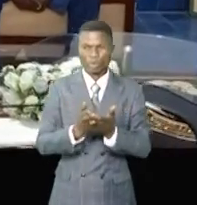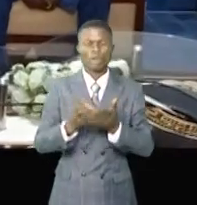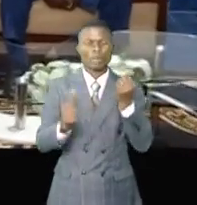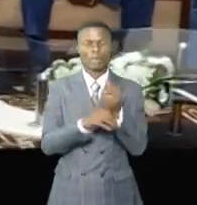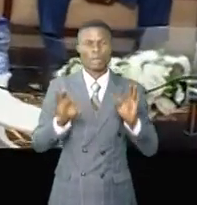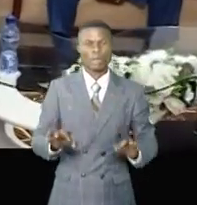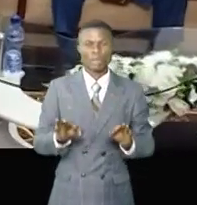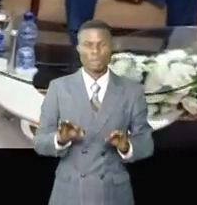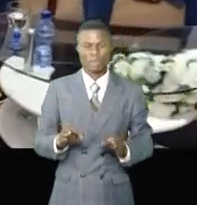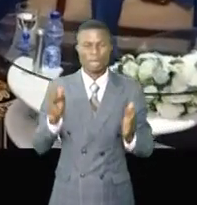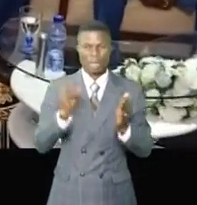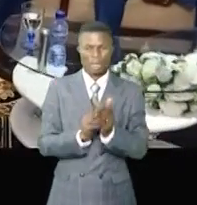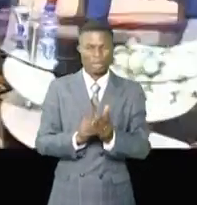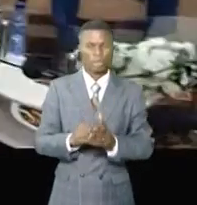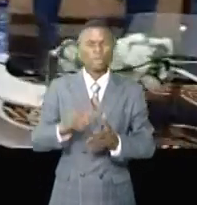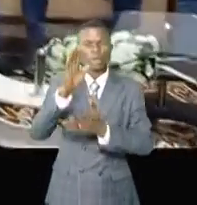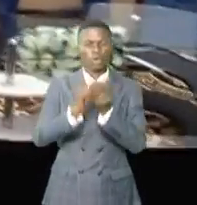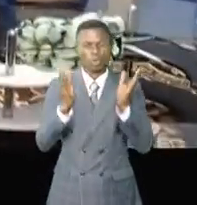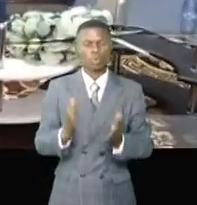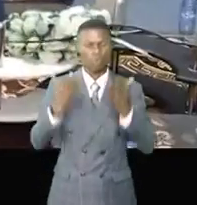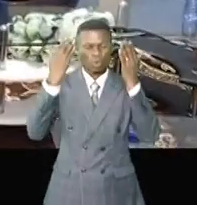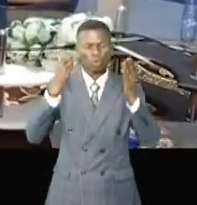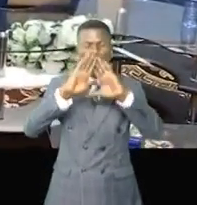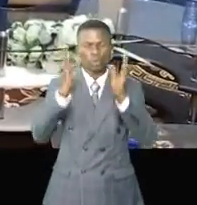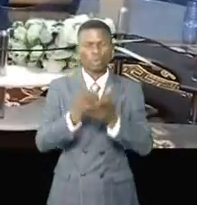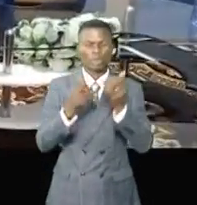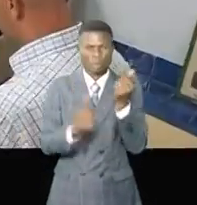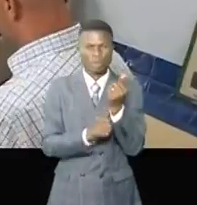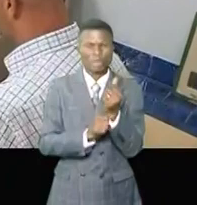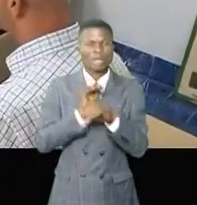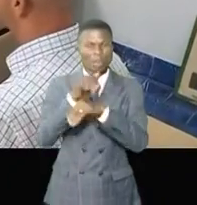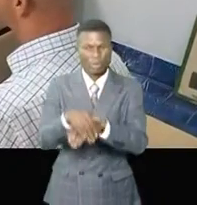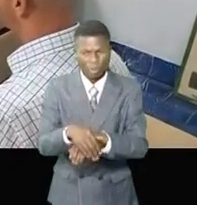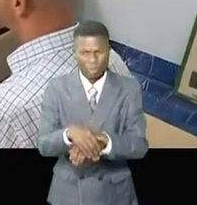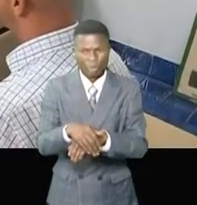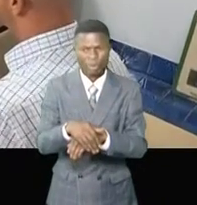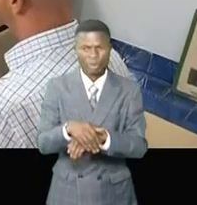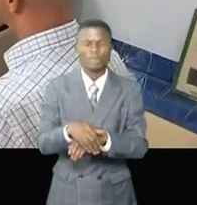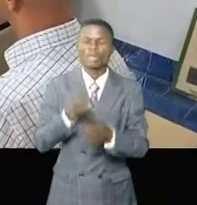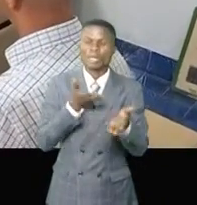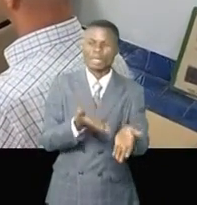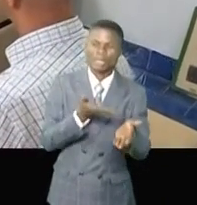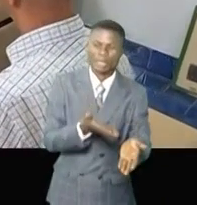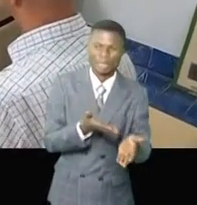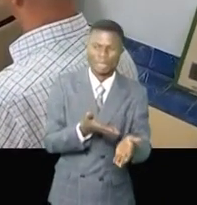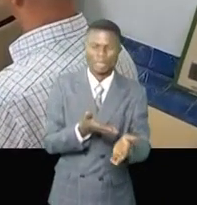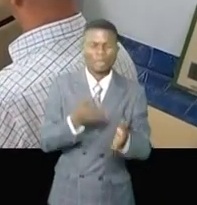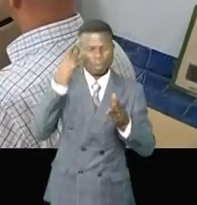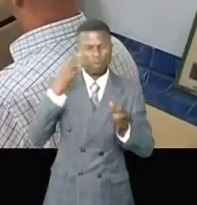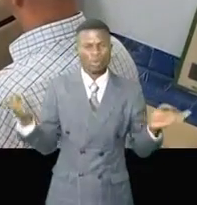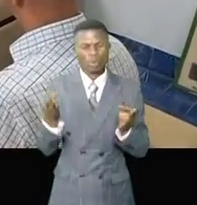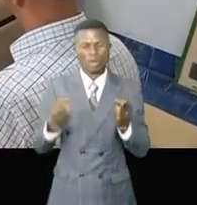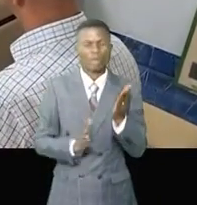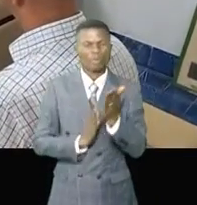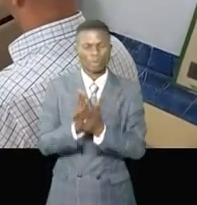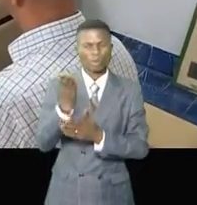terre, mieux encore de tous les croyants en Dieu, tout le monde est donc appelé à y apporter sa contribution aussi bien au niveau